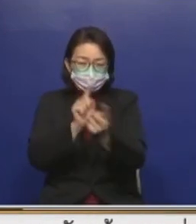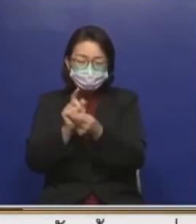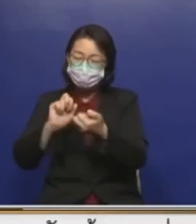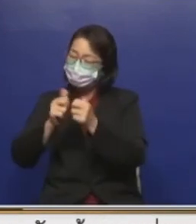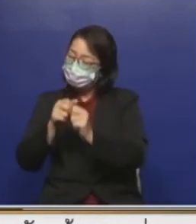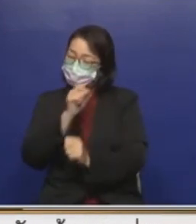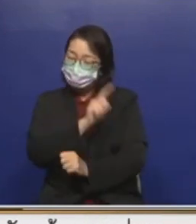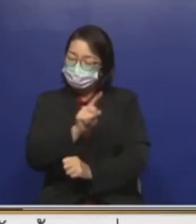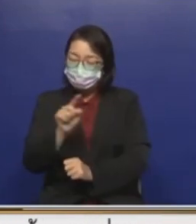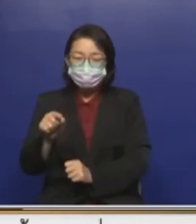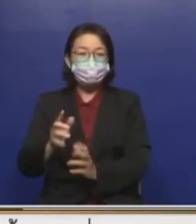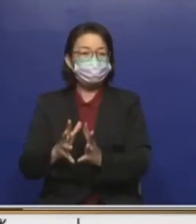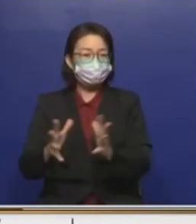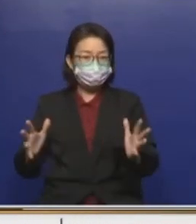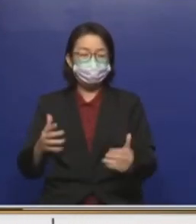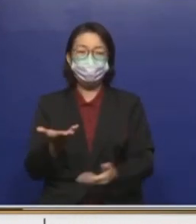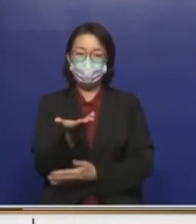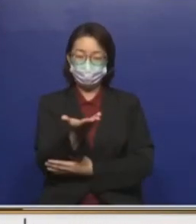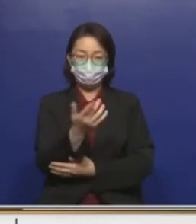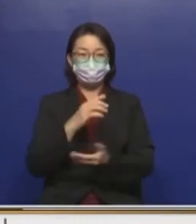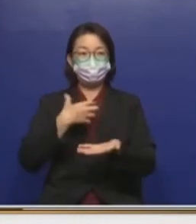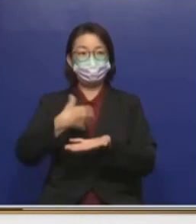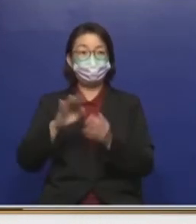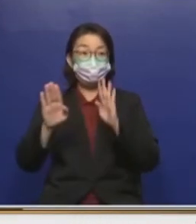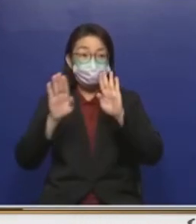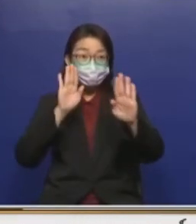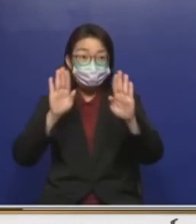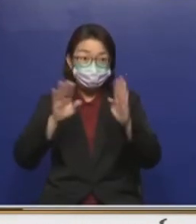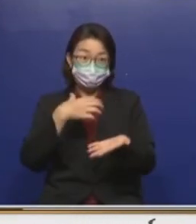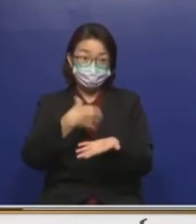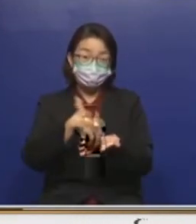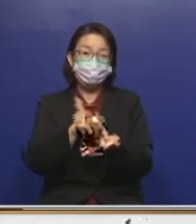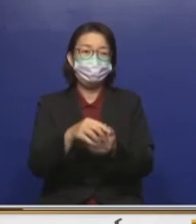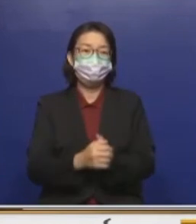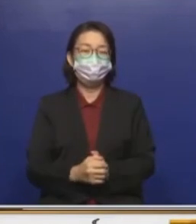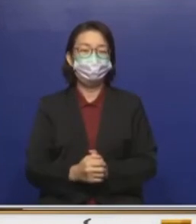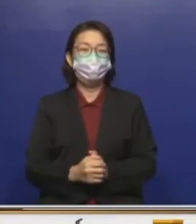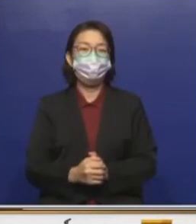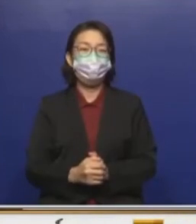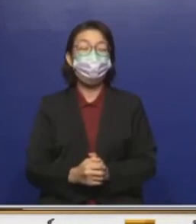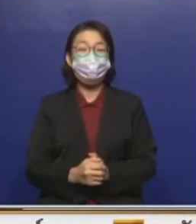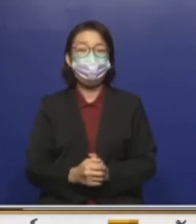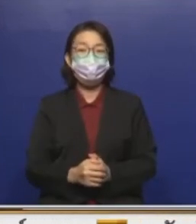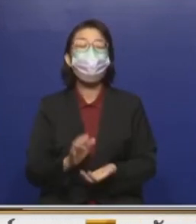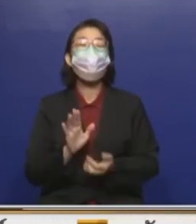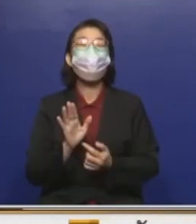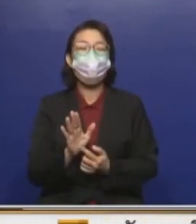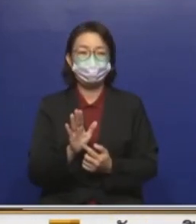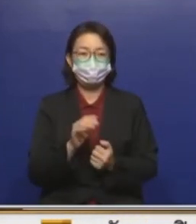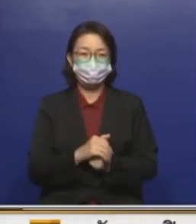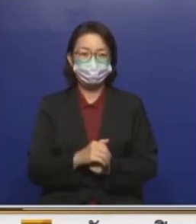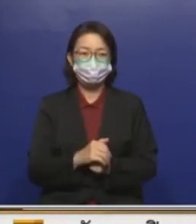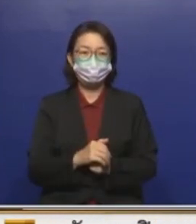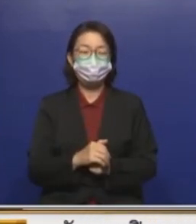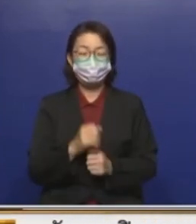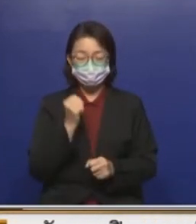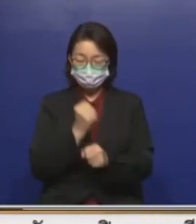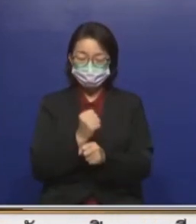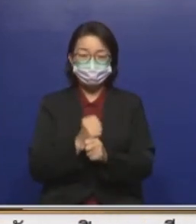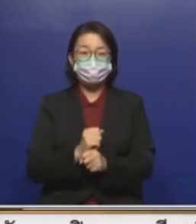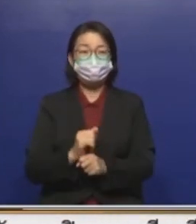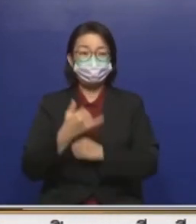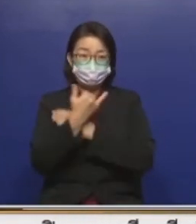ปัญหาชัดเจนยิ่งขึ้นนะคะดิฉันขอเปรียบเทียบภารกิจในการแก้ปัญหาของประเทศเหล่านี้